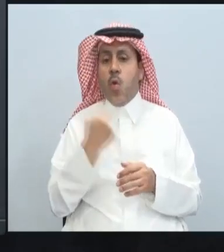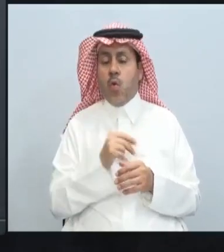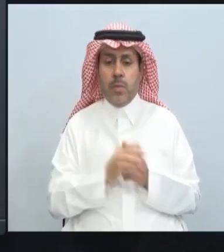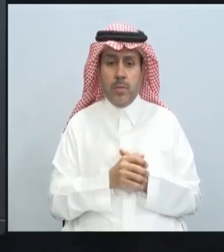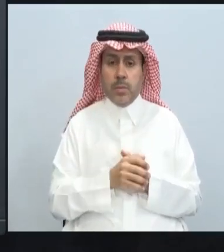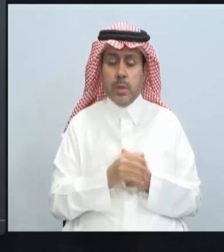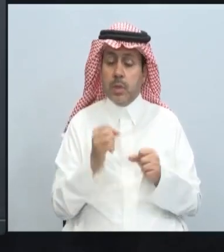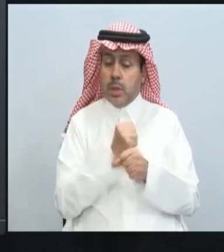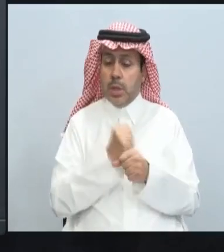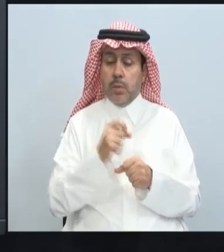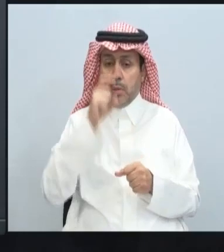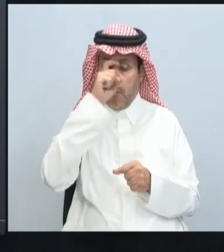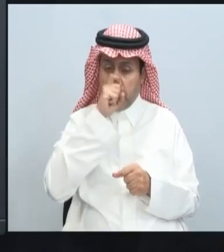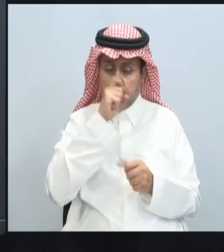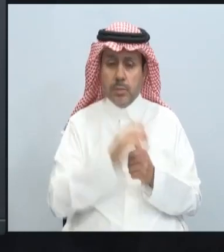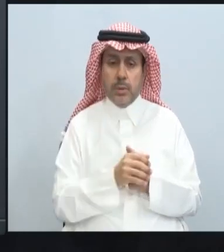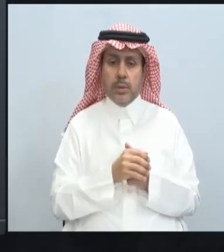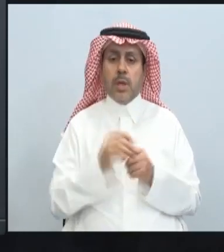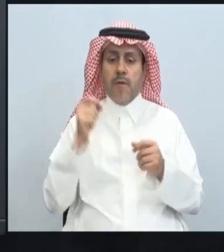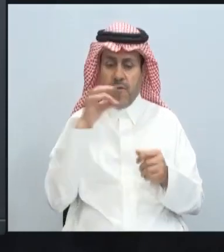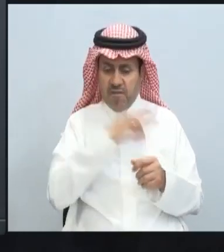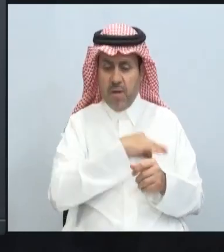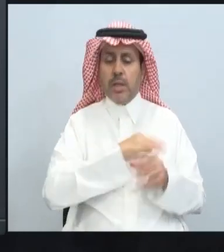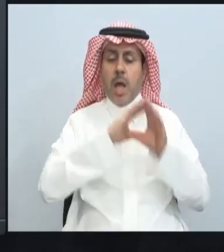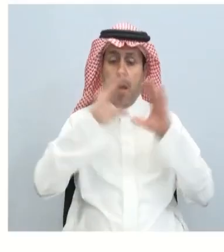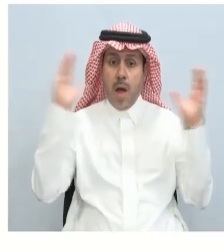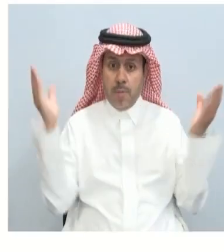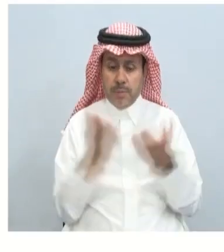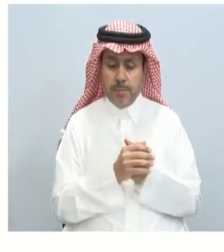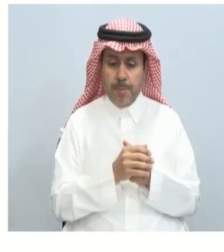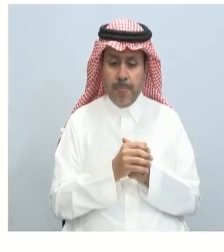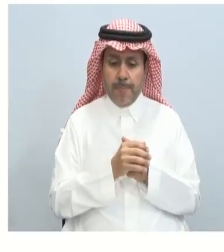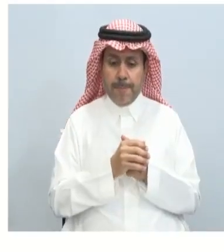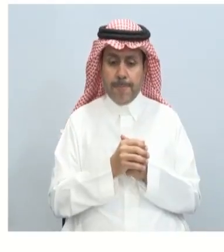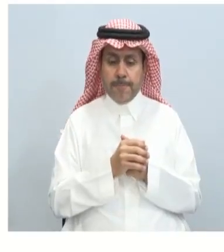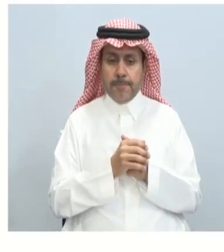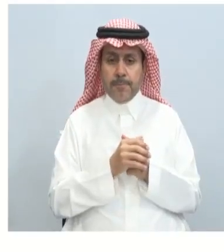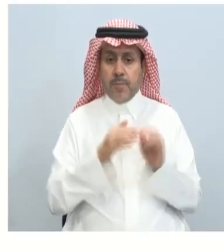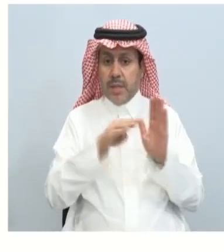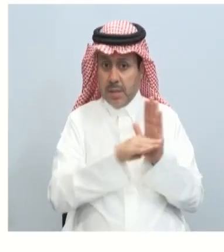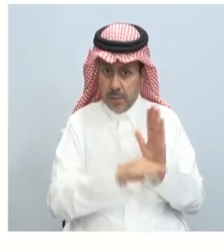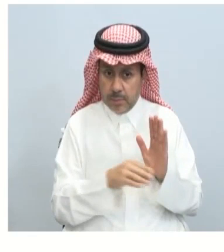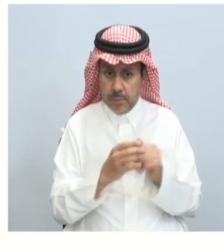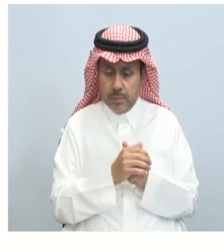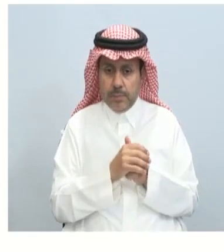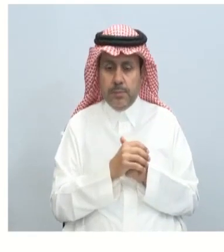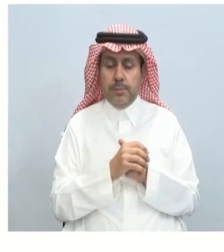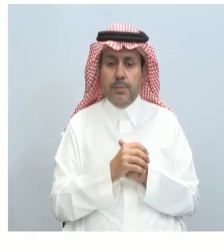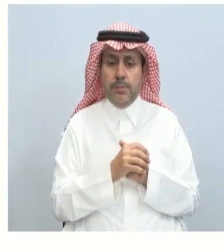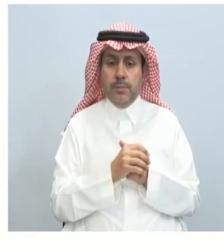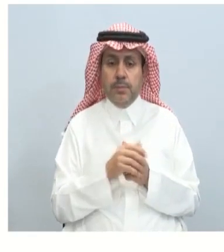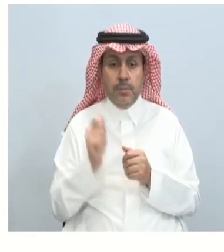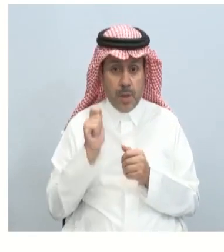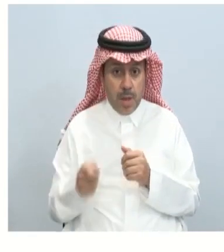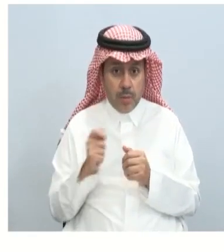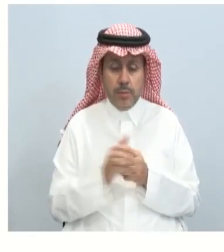وفرضت هذا الامر لما تراه من المصلحه فهنا هذا دارج يندرج تحت القانون